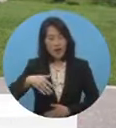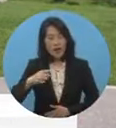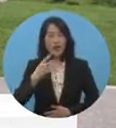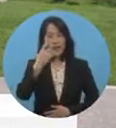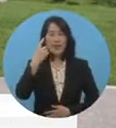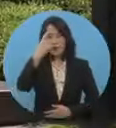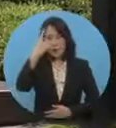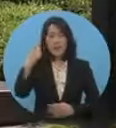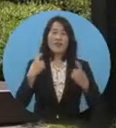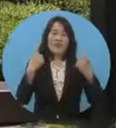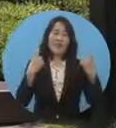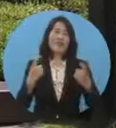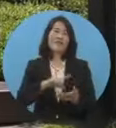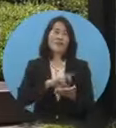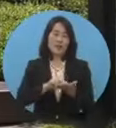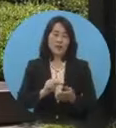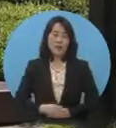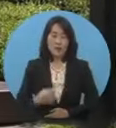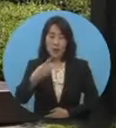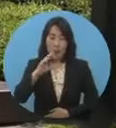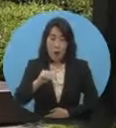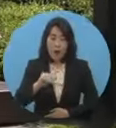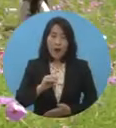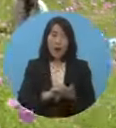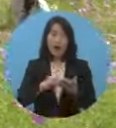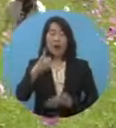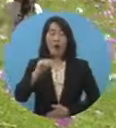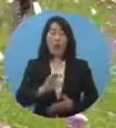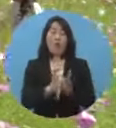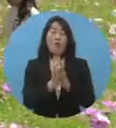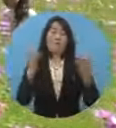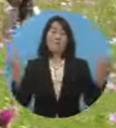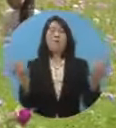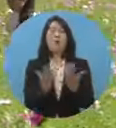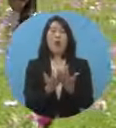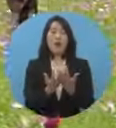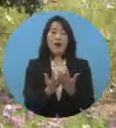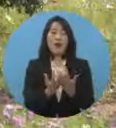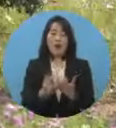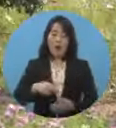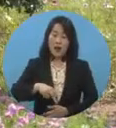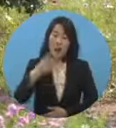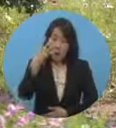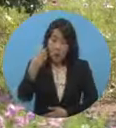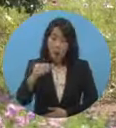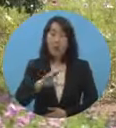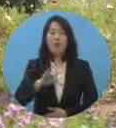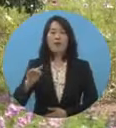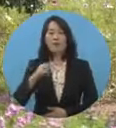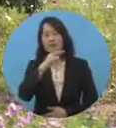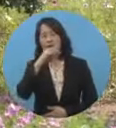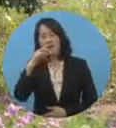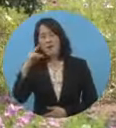추억여행 천만송이 의 가을 꽃으로 색칠한 순천만 국가 정원 발걸음을 옮기는 곳마다 향기